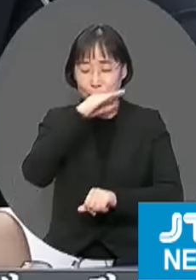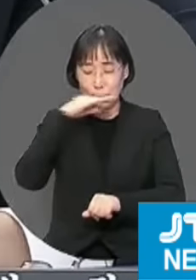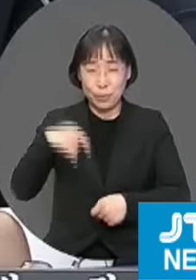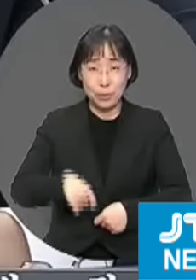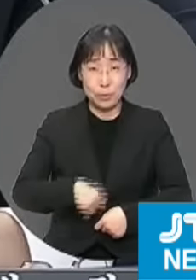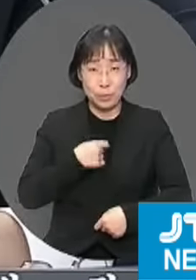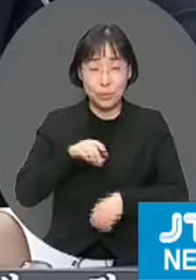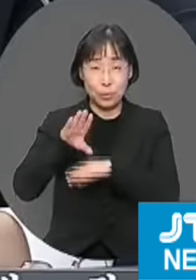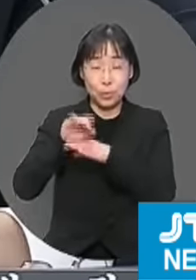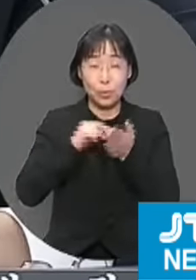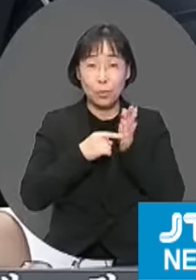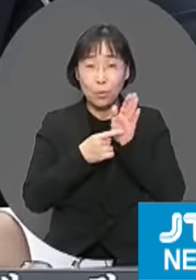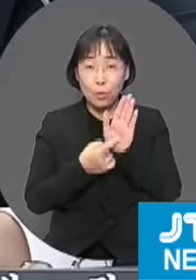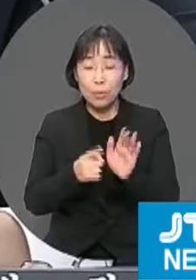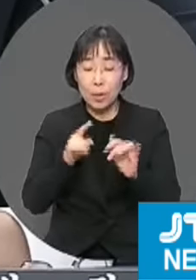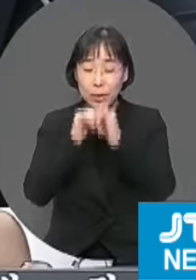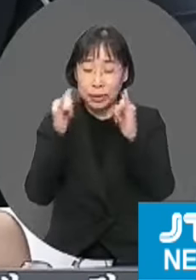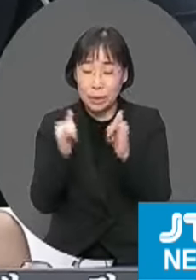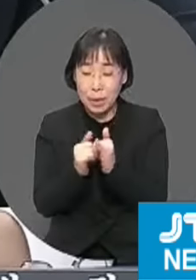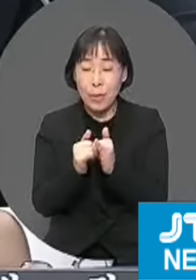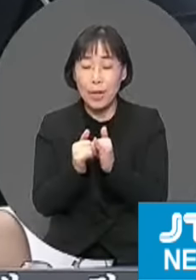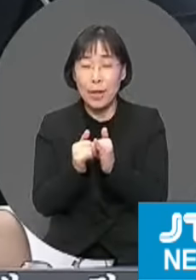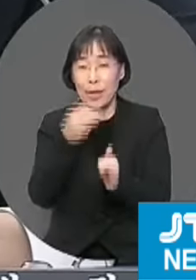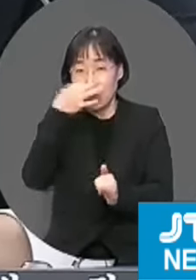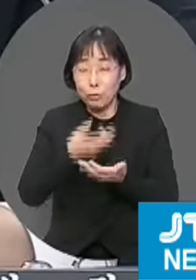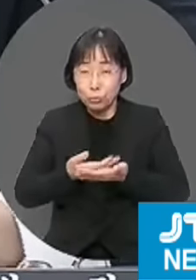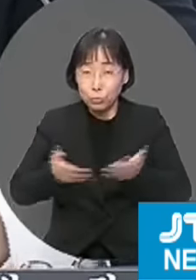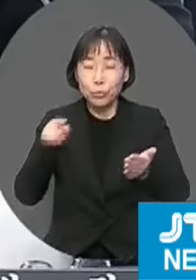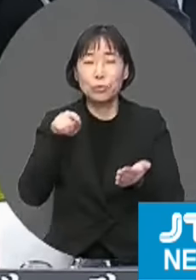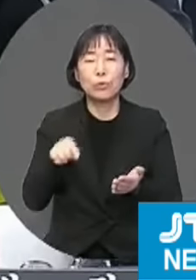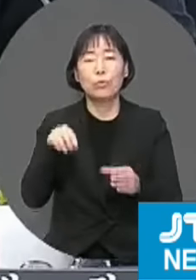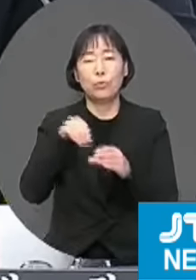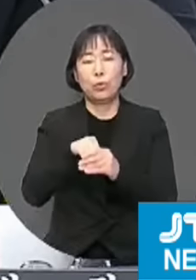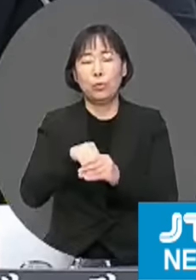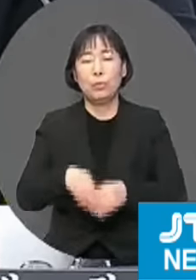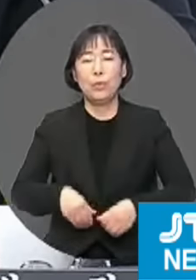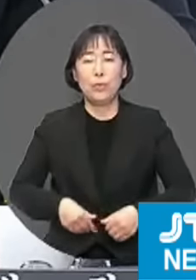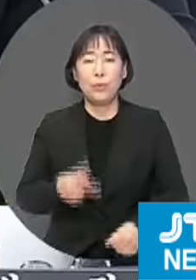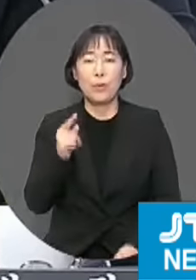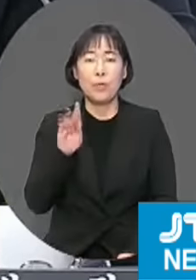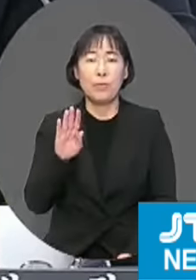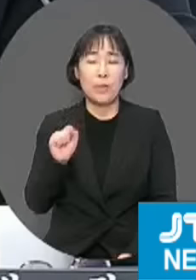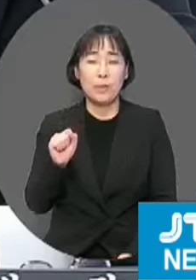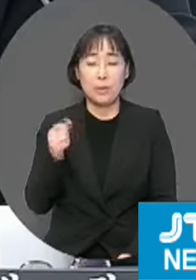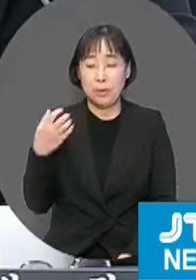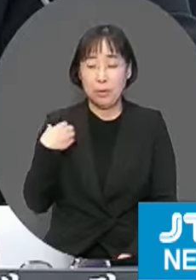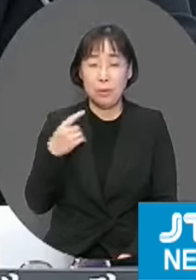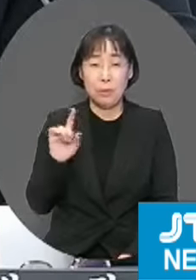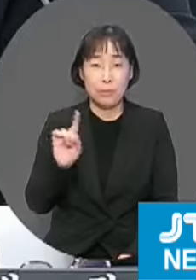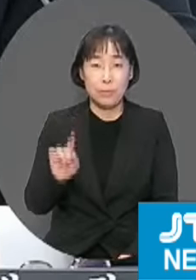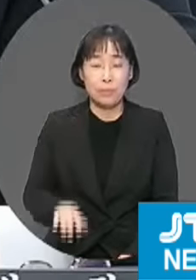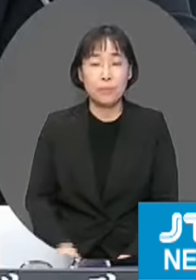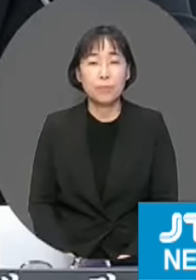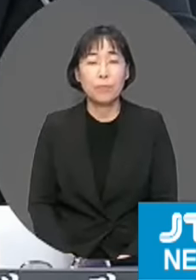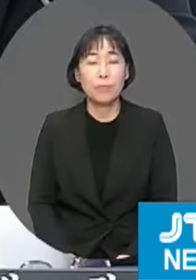공영성 이런 것들 거기서 사회 공헌성까지 넣어야 되는 겁니다. 네 알겠습니다. KBS가 하는 일이 우리가 흔히 KBS 항상 구호로 얘기하는